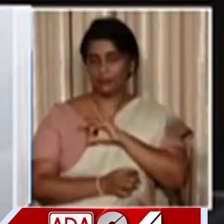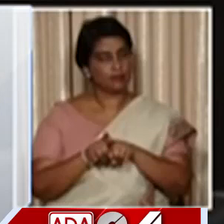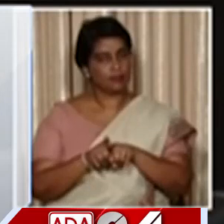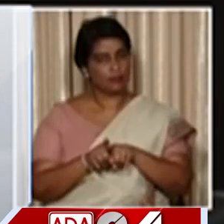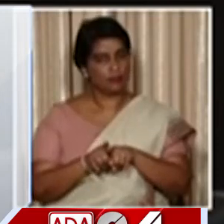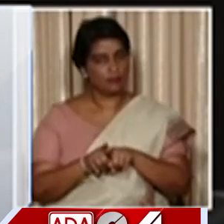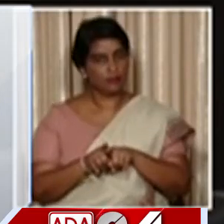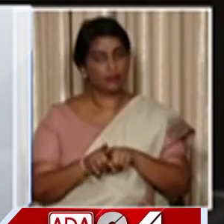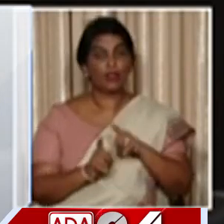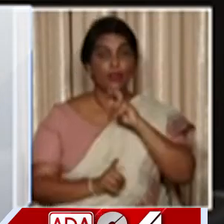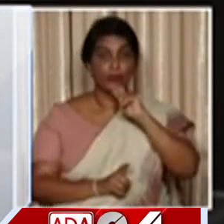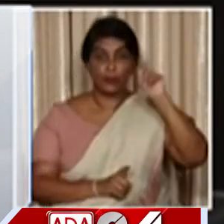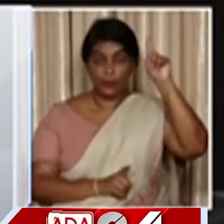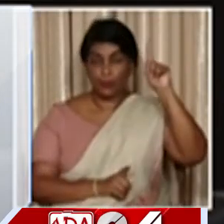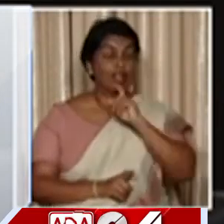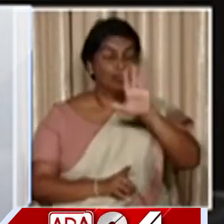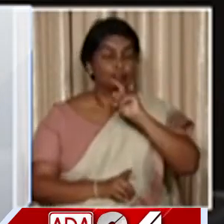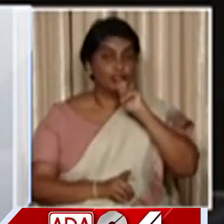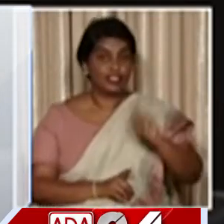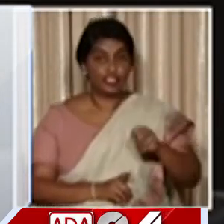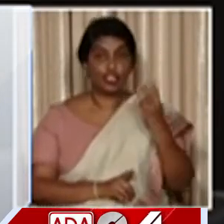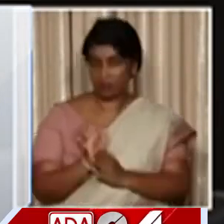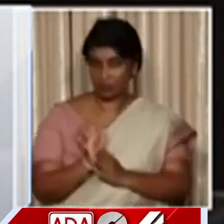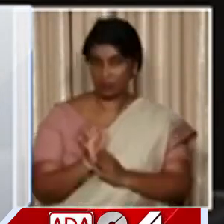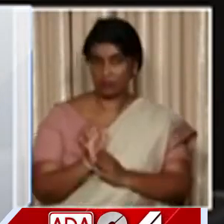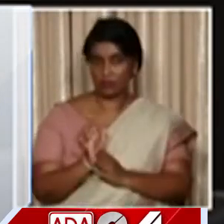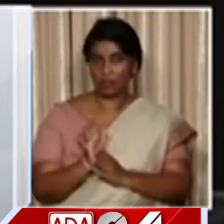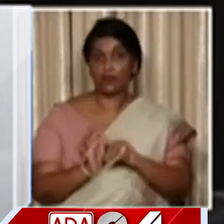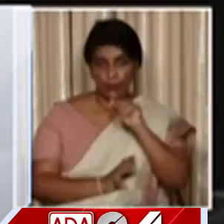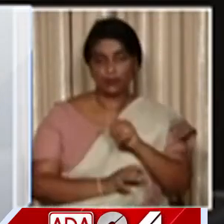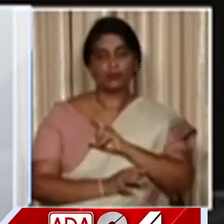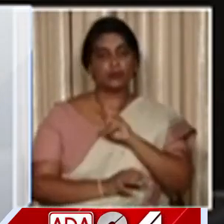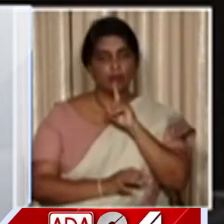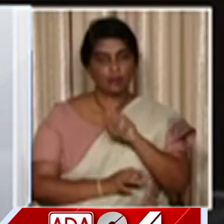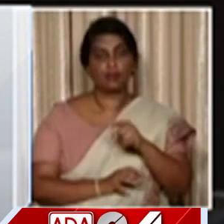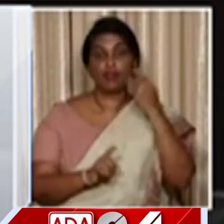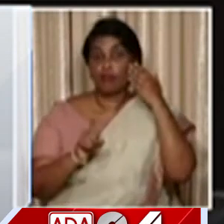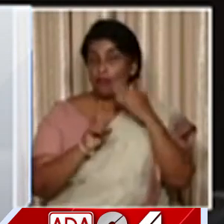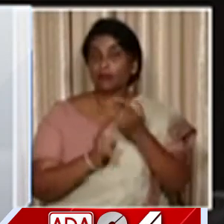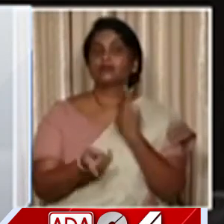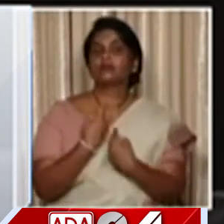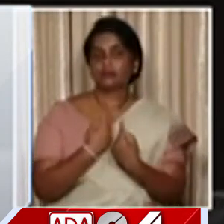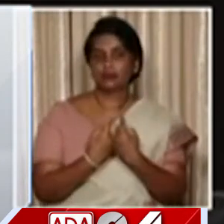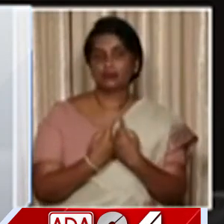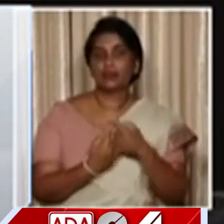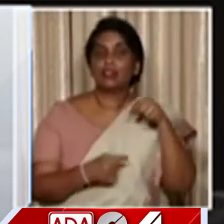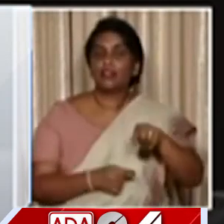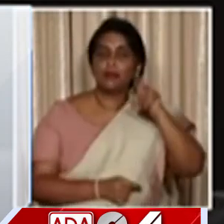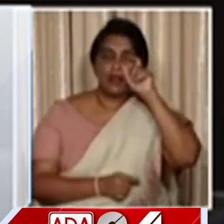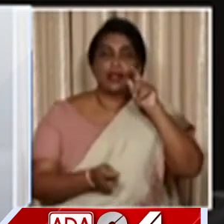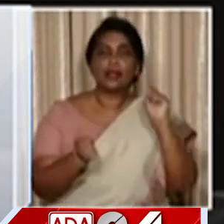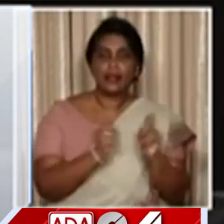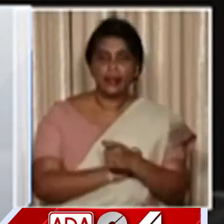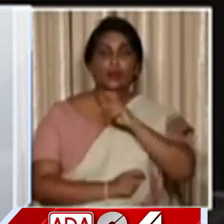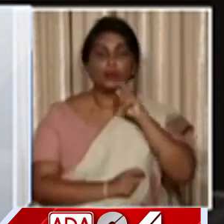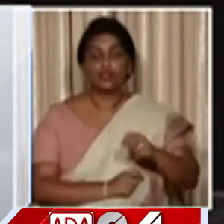වගේම විනිසුරවරුන් තුදෙනෙකු පත් කරේ මේ කමිටුවට පැහැදිලිවම කිව්වොත් මේ පිළිබඳ විමර්ශනය කරන්න දැන් බලන්නකෝ ක්‍රිකට් එක මෙයේ